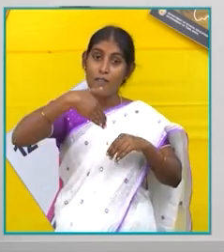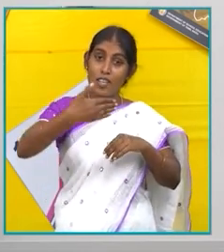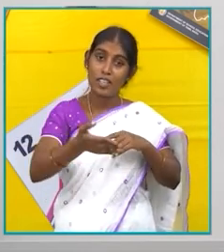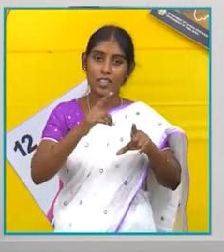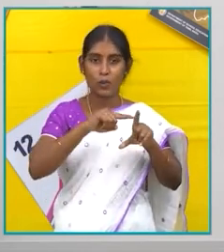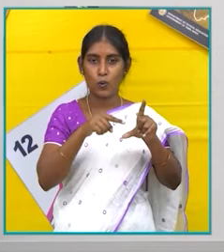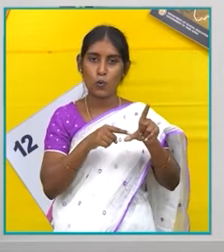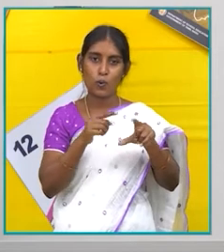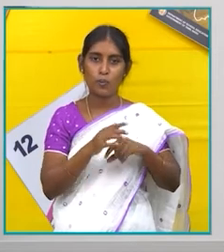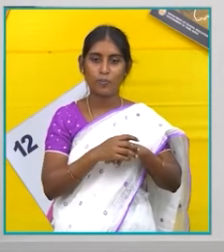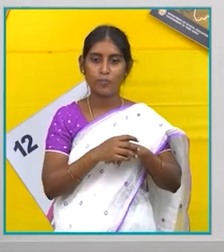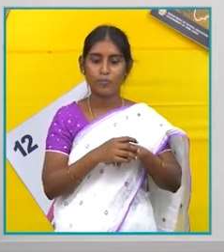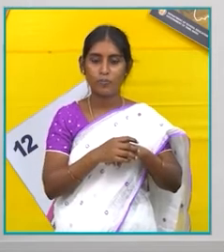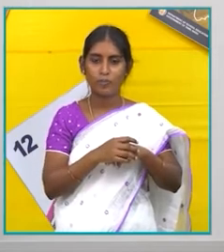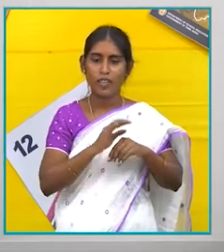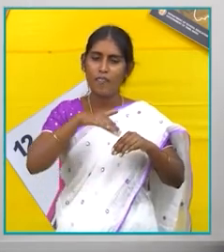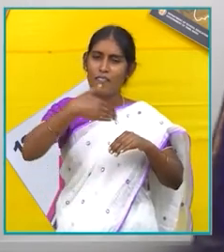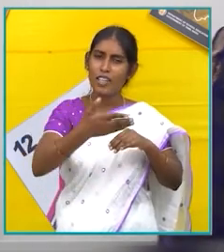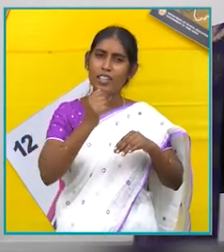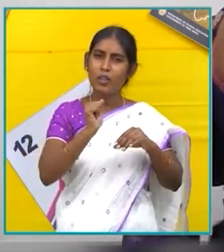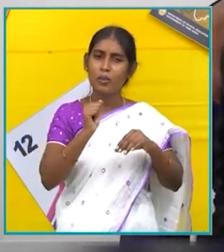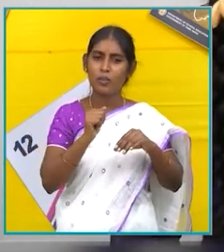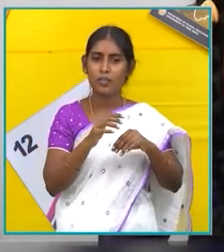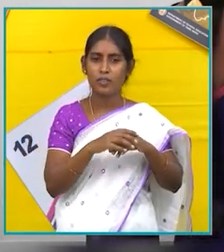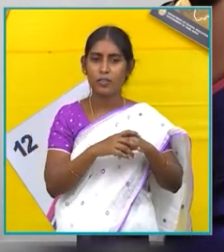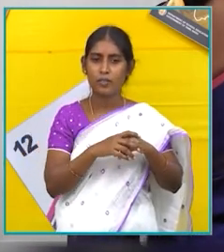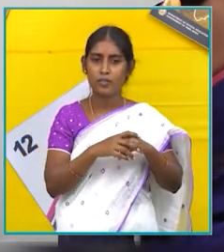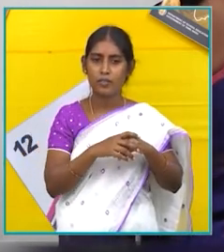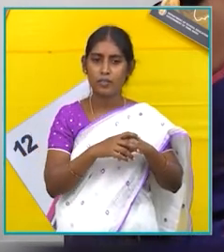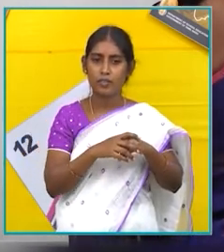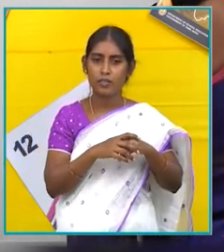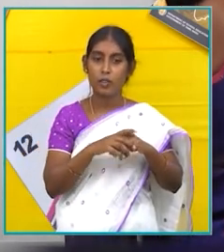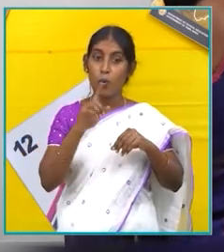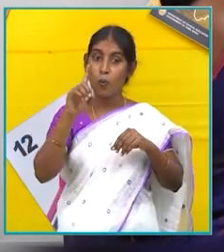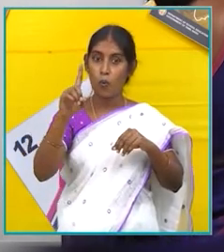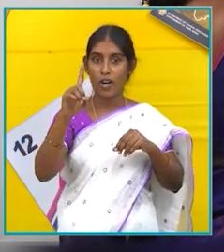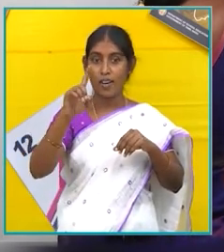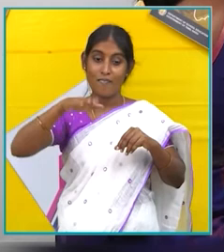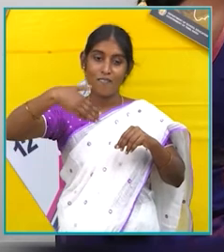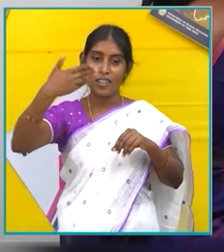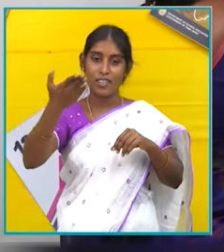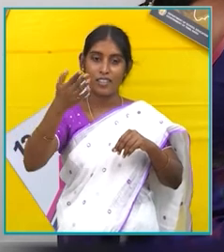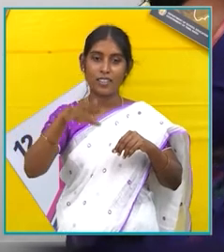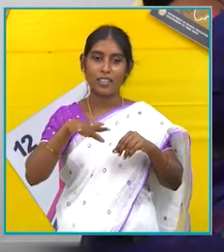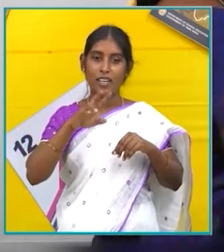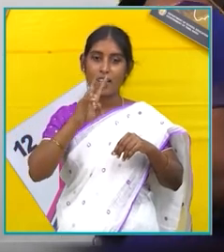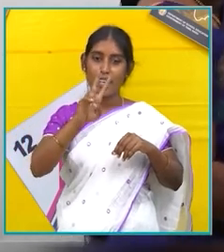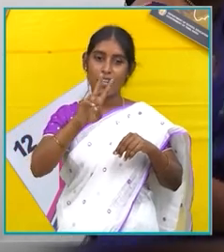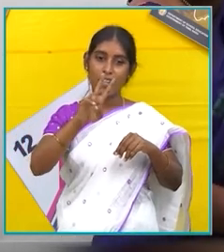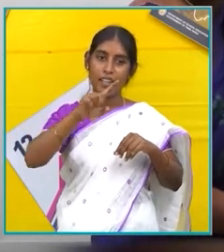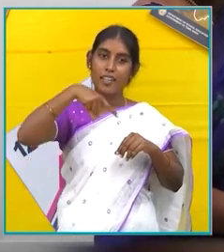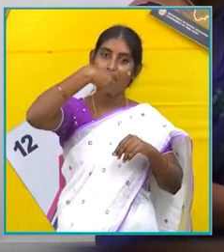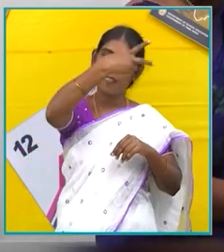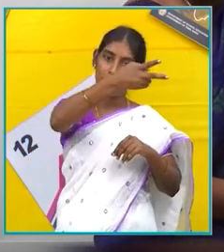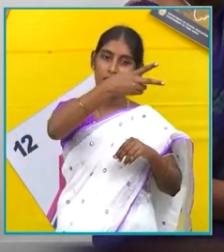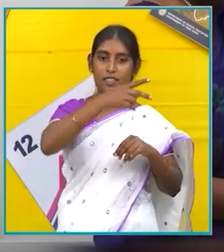இருக்கிற கோணங்கள். ஸோ எது வெளியில் இருக்கிற கோணங்கள்? இந்த 1ங்கிற கோணம் வெளியில் இருக்குது, 2 7 8 இந்த